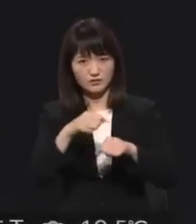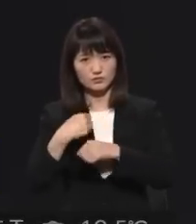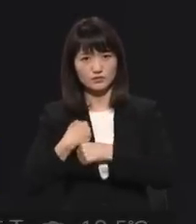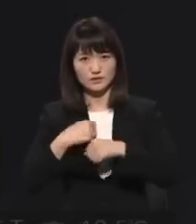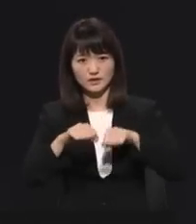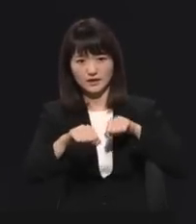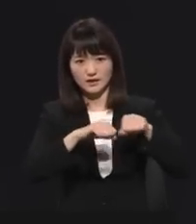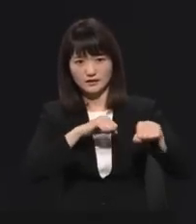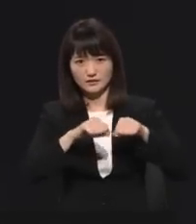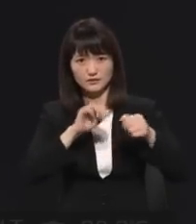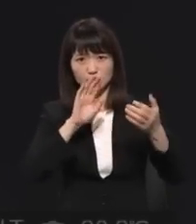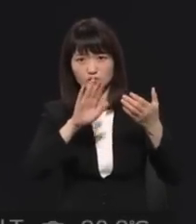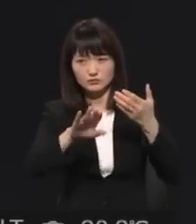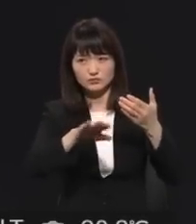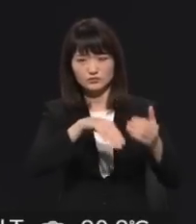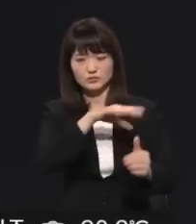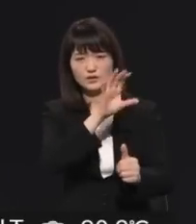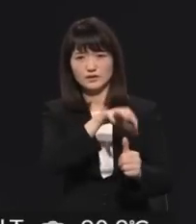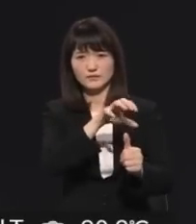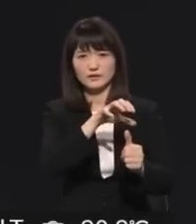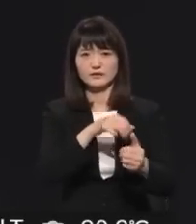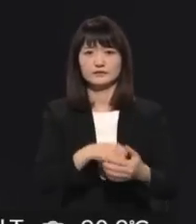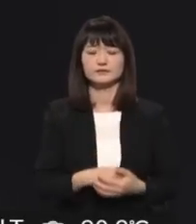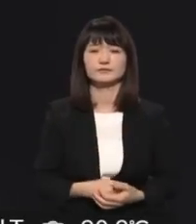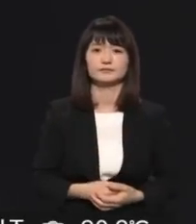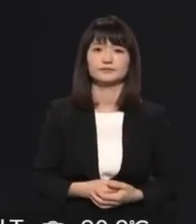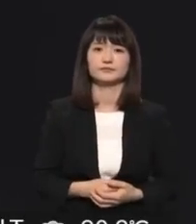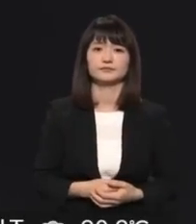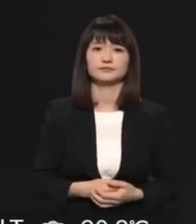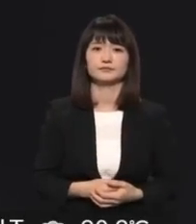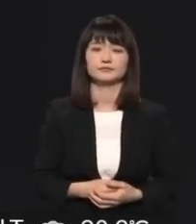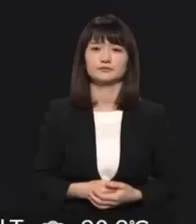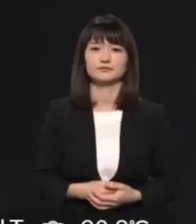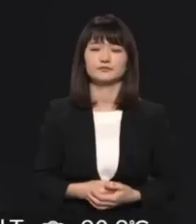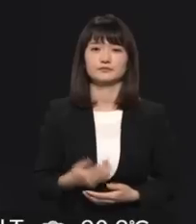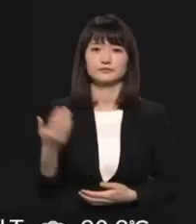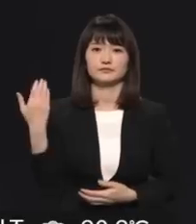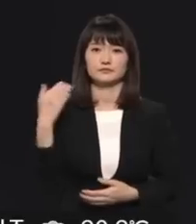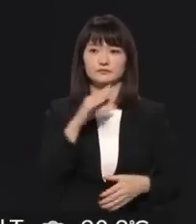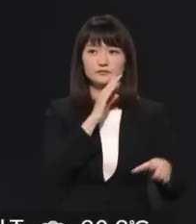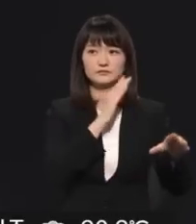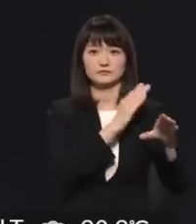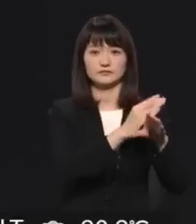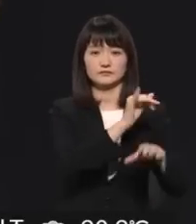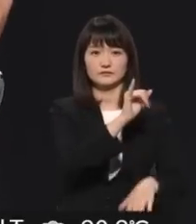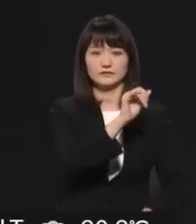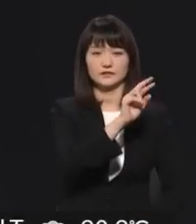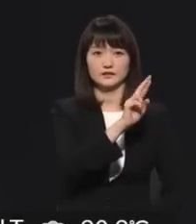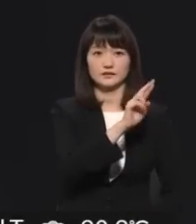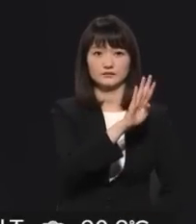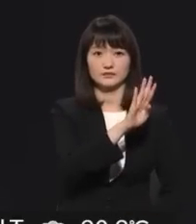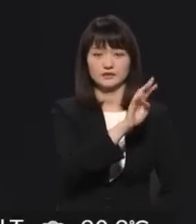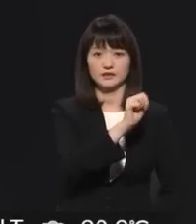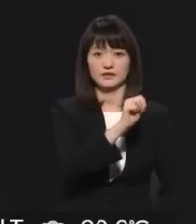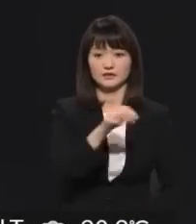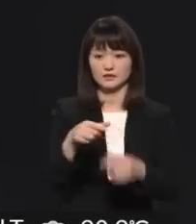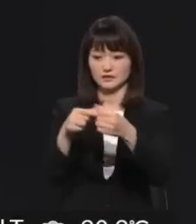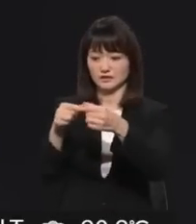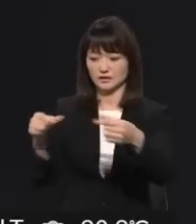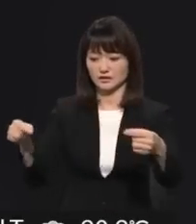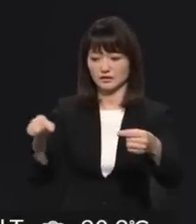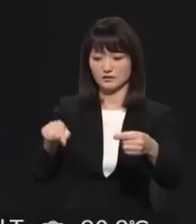그 이후에 나타났던 대응까지 질타가 있었는데요. 그 전에 이제 북한이 ILBM 미사일을 일본 영공 위로 쭉 쏘면서